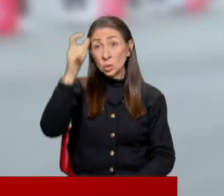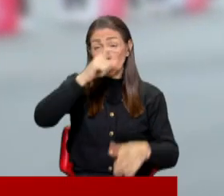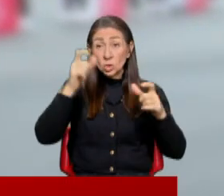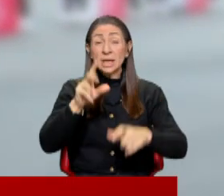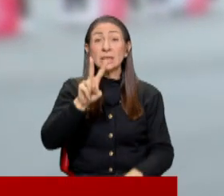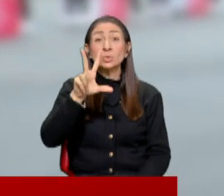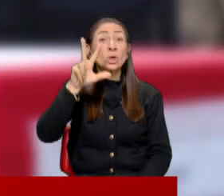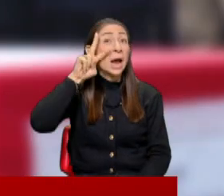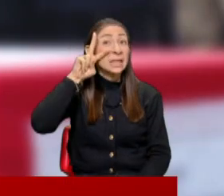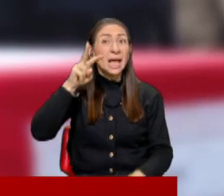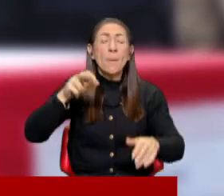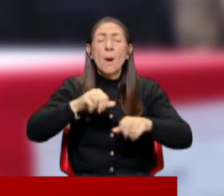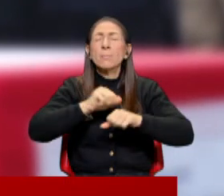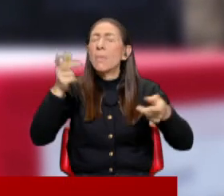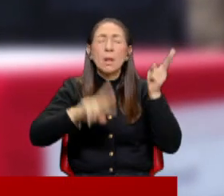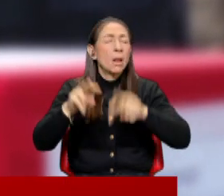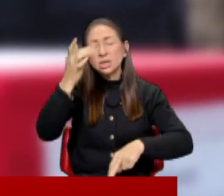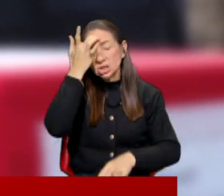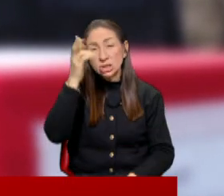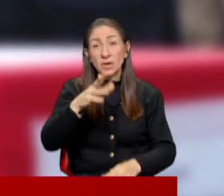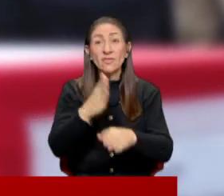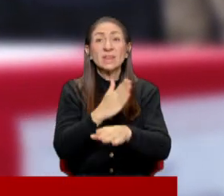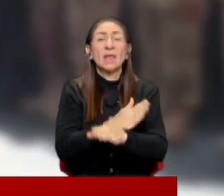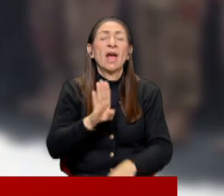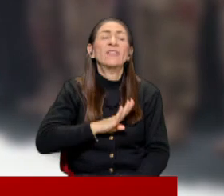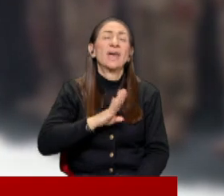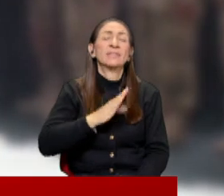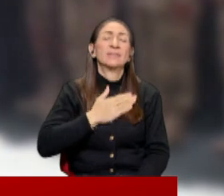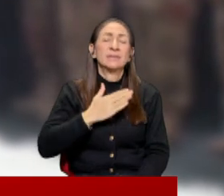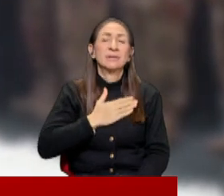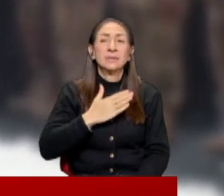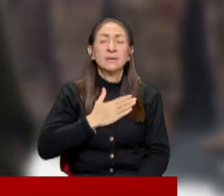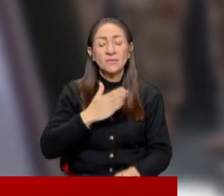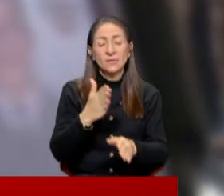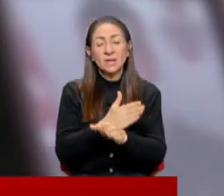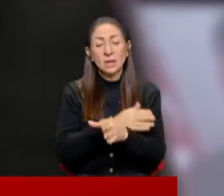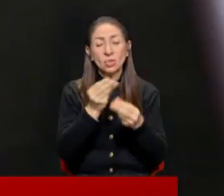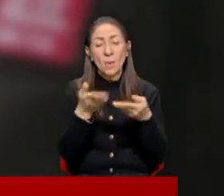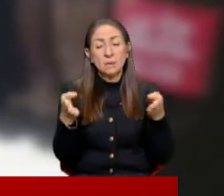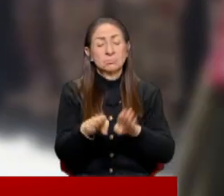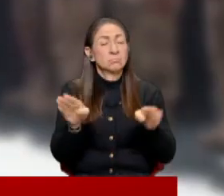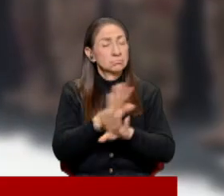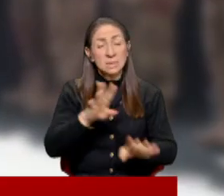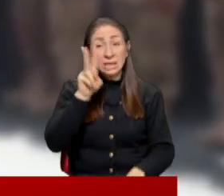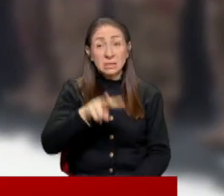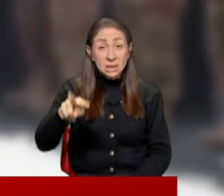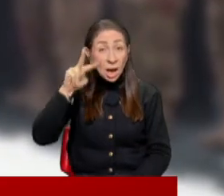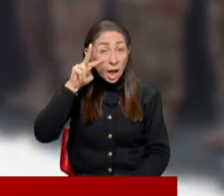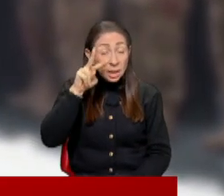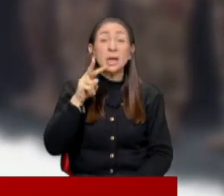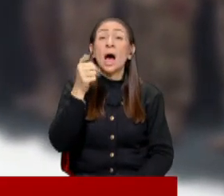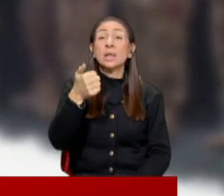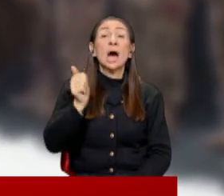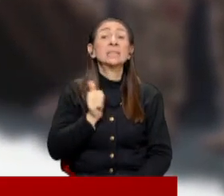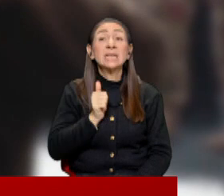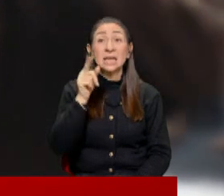Türkiye 23 Aralık'taki saldırıda şehit düşen 6 vatan evladını vatan toprağına emanet etti. 22 Aralık'ta şehit olan